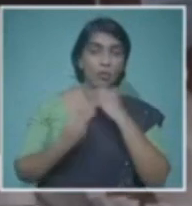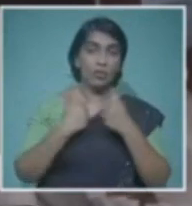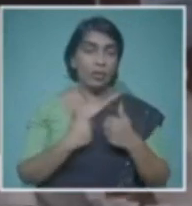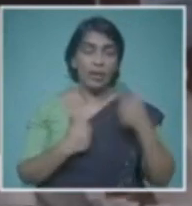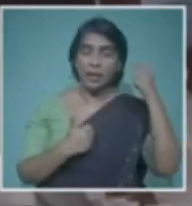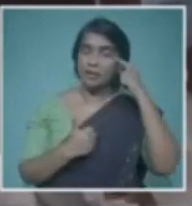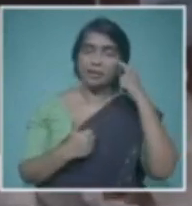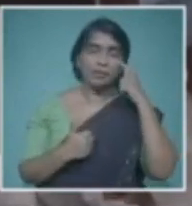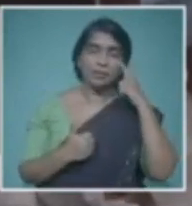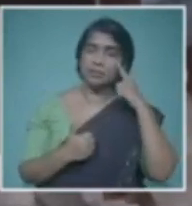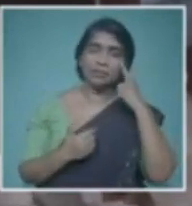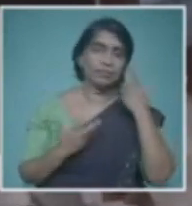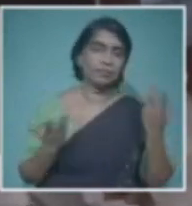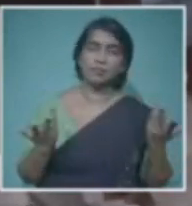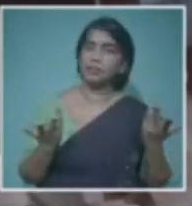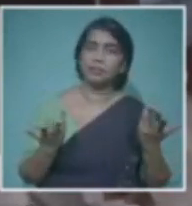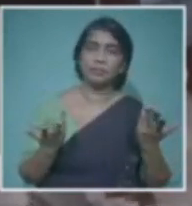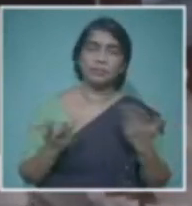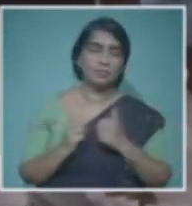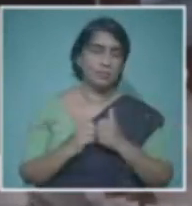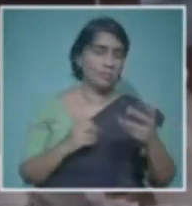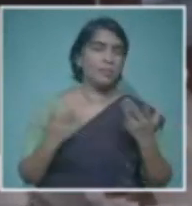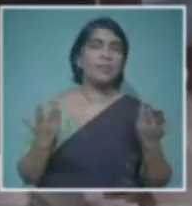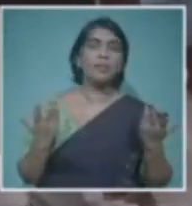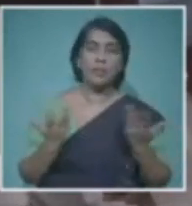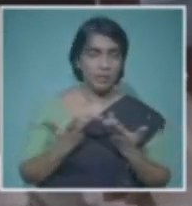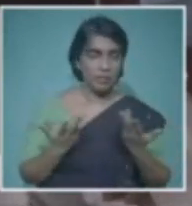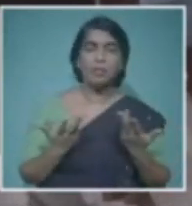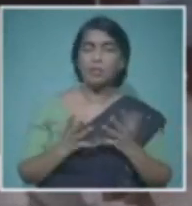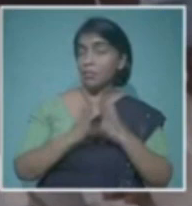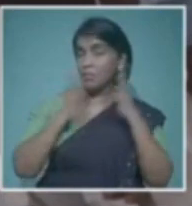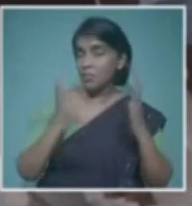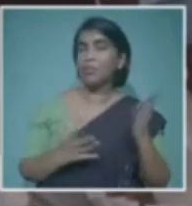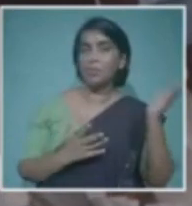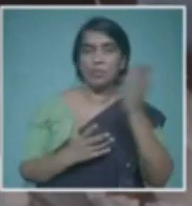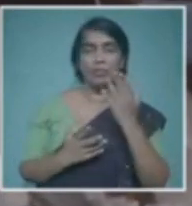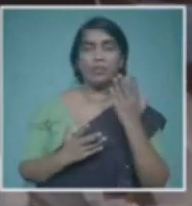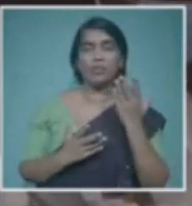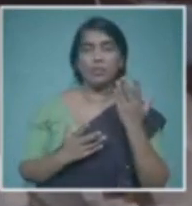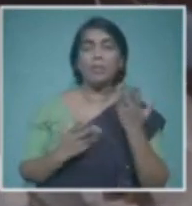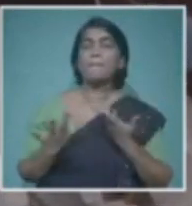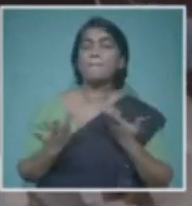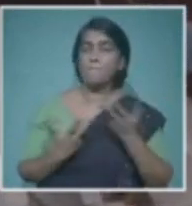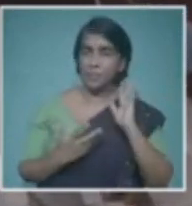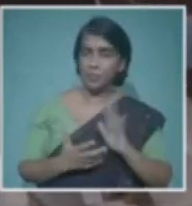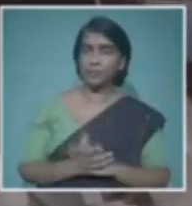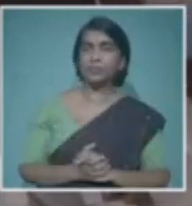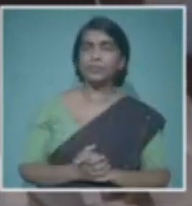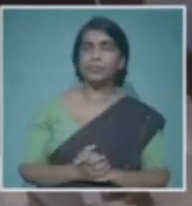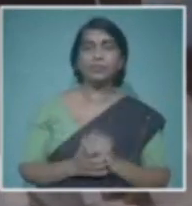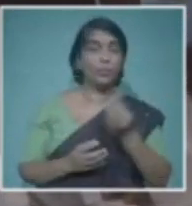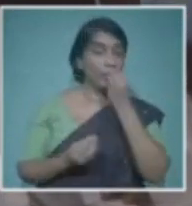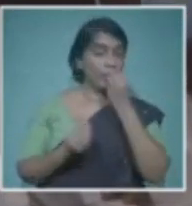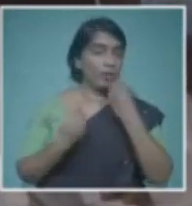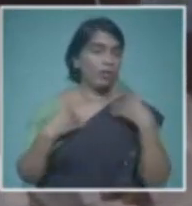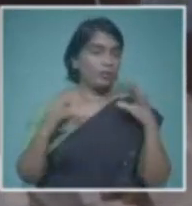හිතන්න කිසිසේත්ම හැකියාවක් බහුතරයකට බැරි වෙලා තියෙනවා. මන්ද පෝෂණය